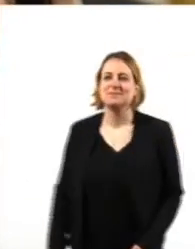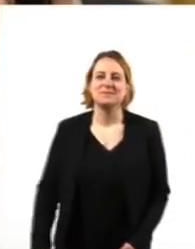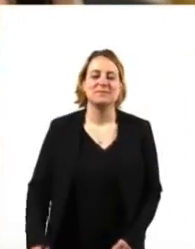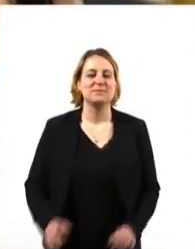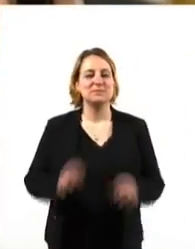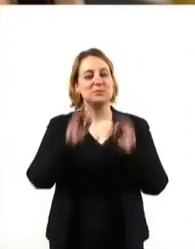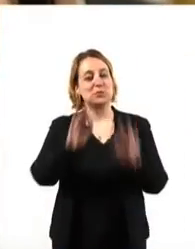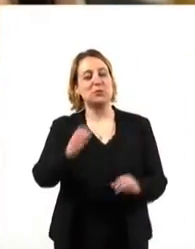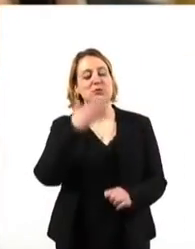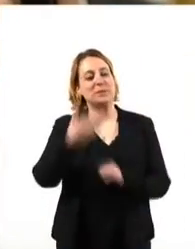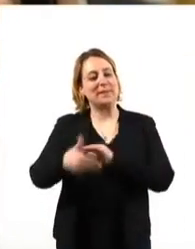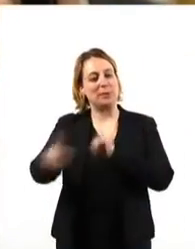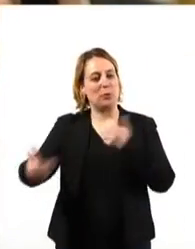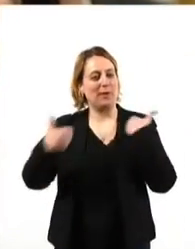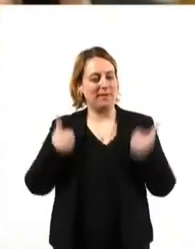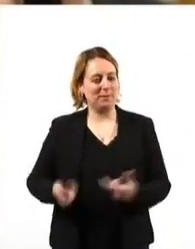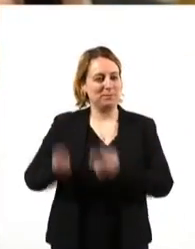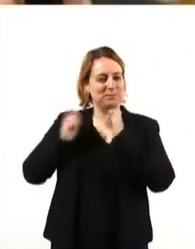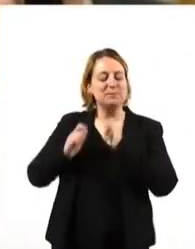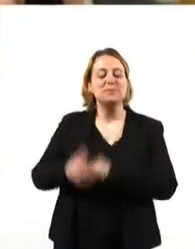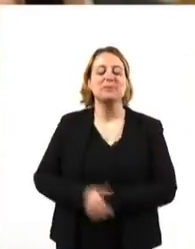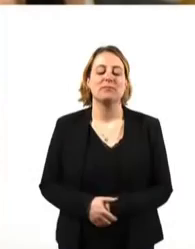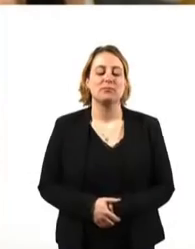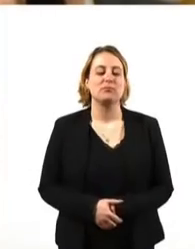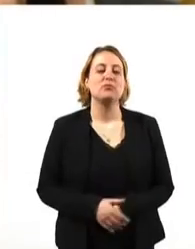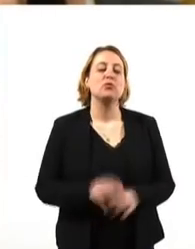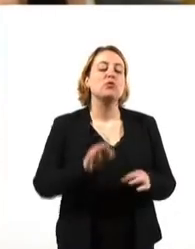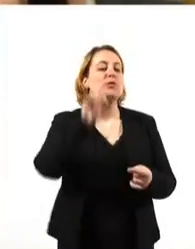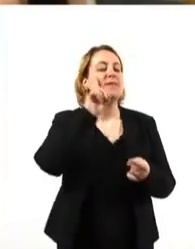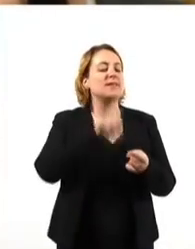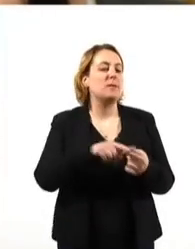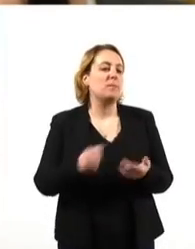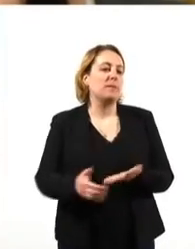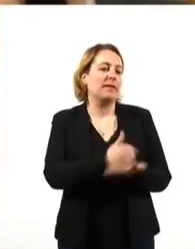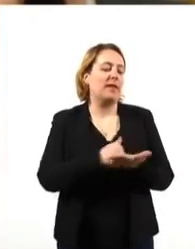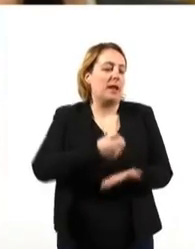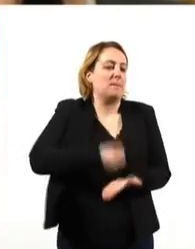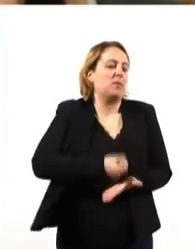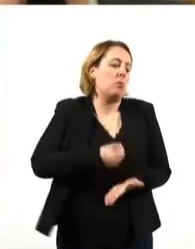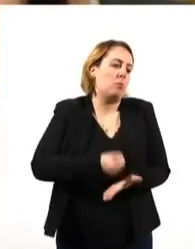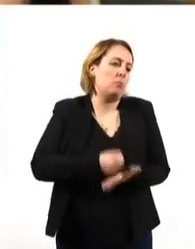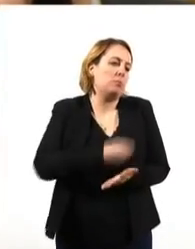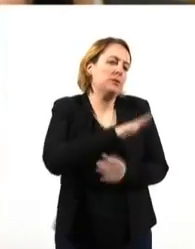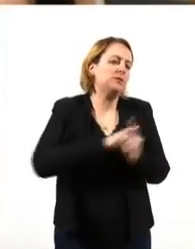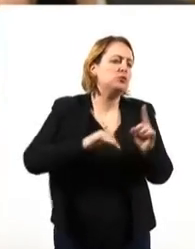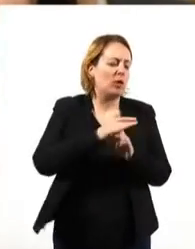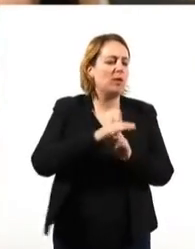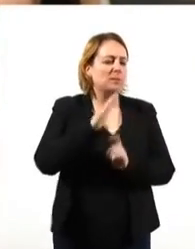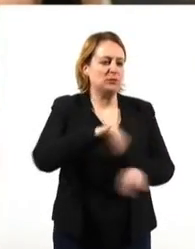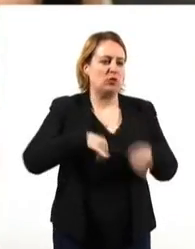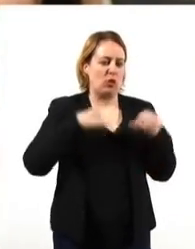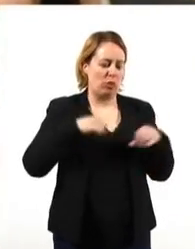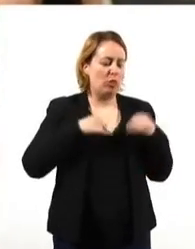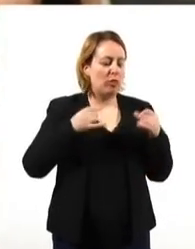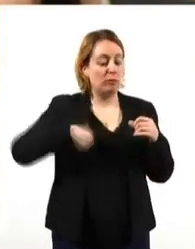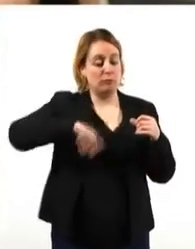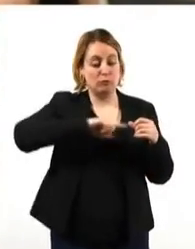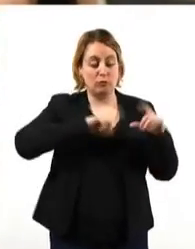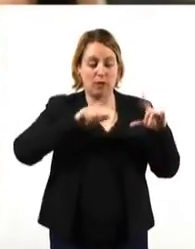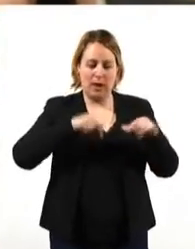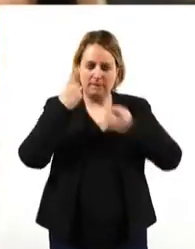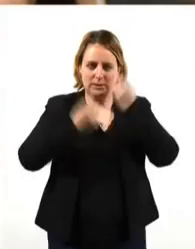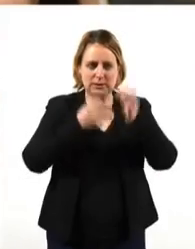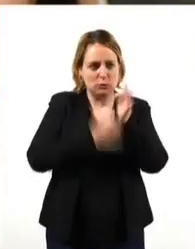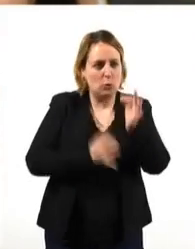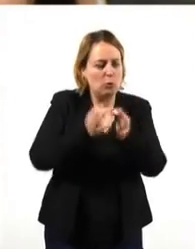Donc, concernant globalement les minima sociaux pour les jeunes, pour nous, il y a vraiment... énormément de solutions à trouver,